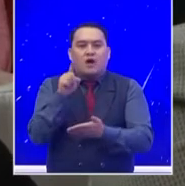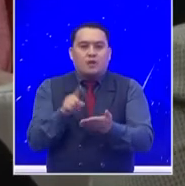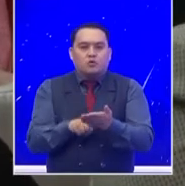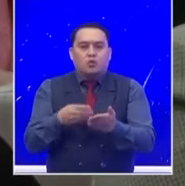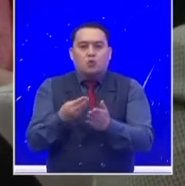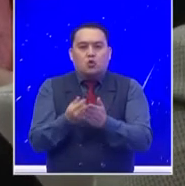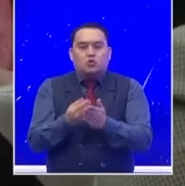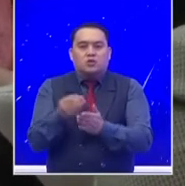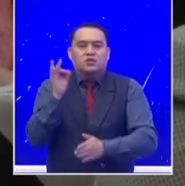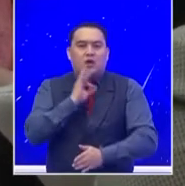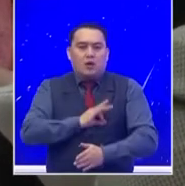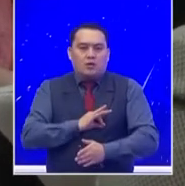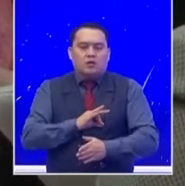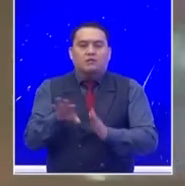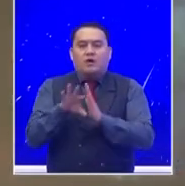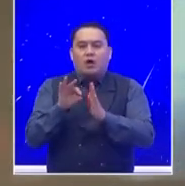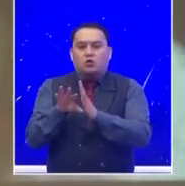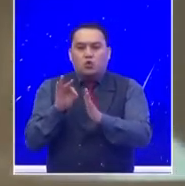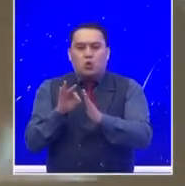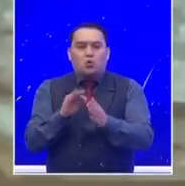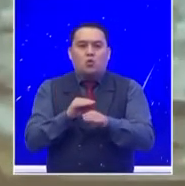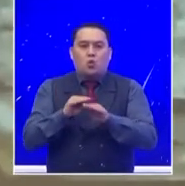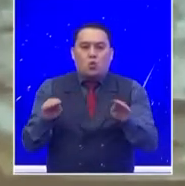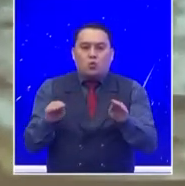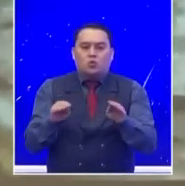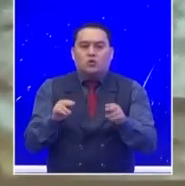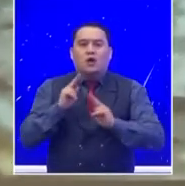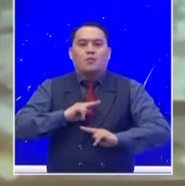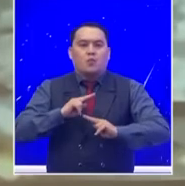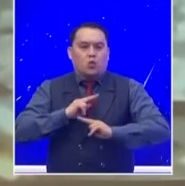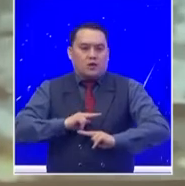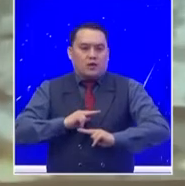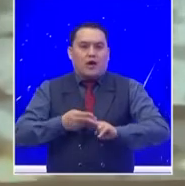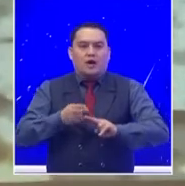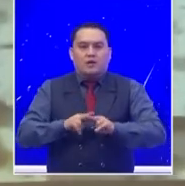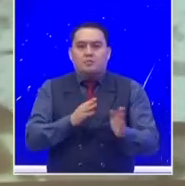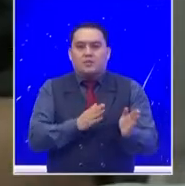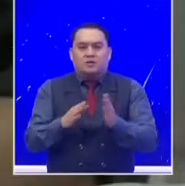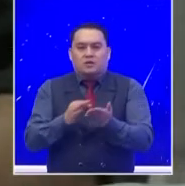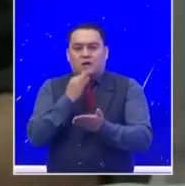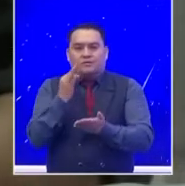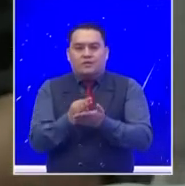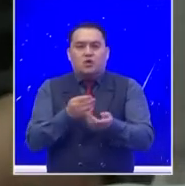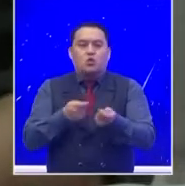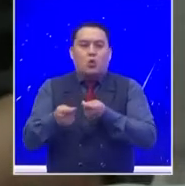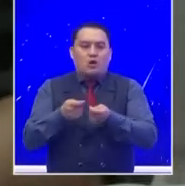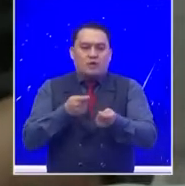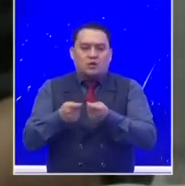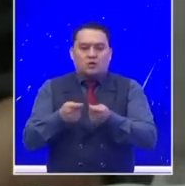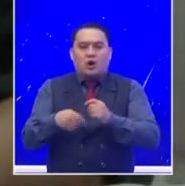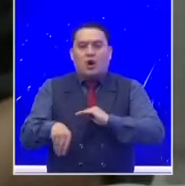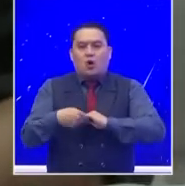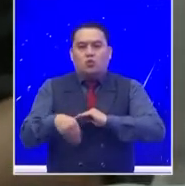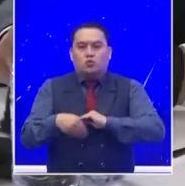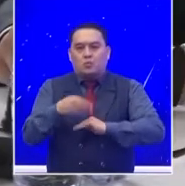освоения бюджетных средств, отбора персонала, определения категорий и нагрузок работников, а также персональная ответственность руководителей за